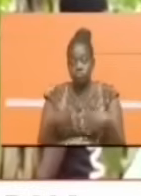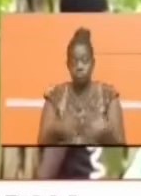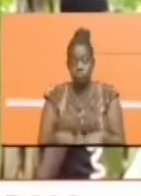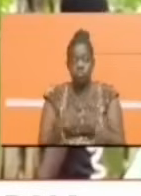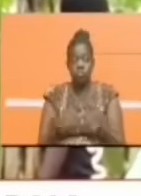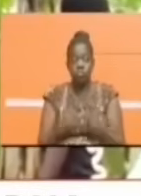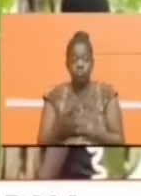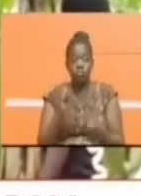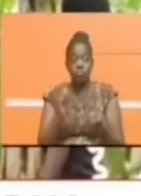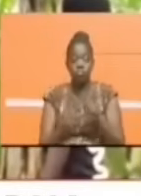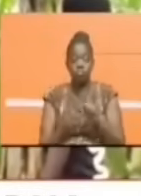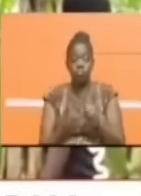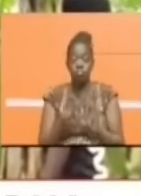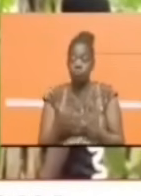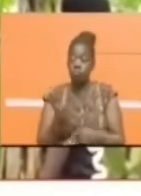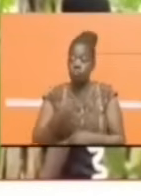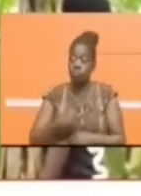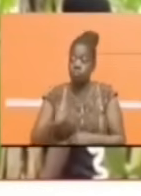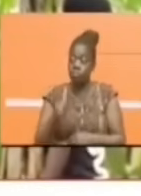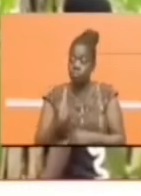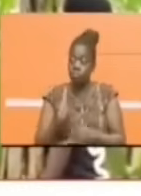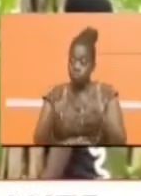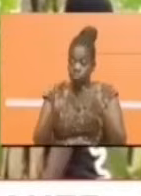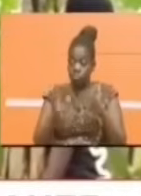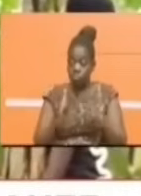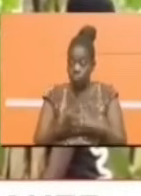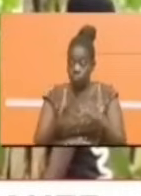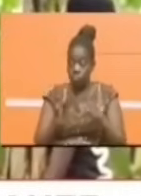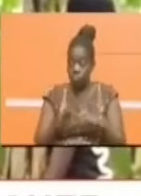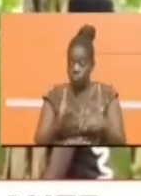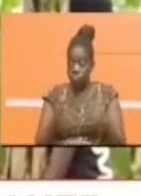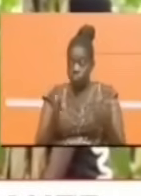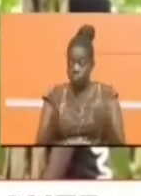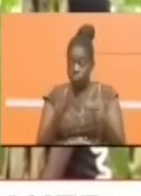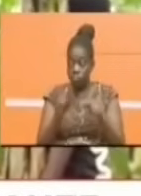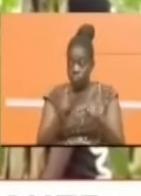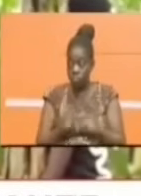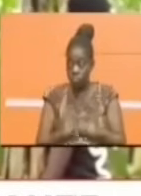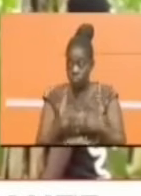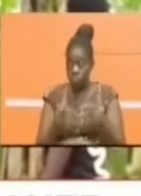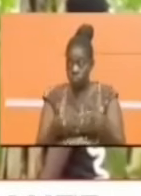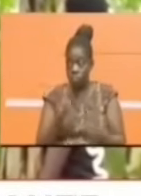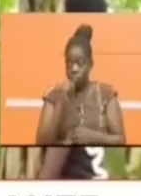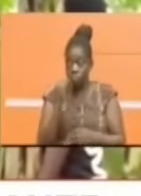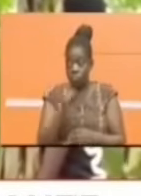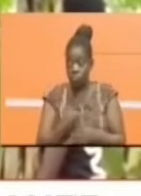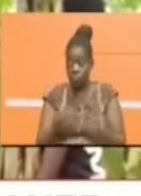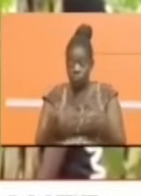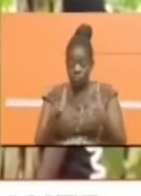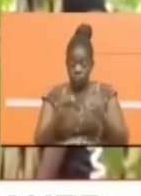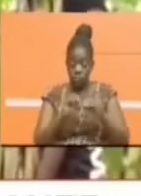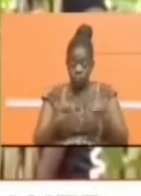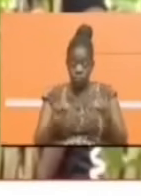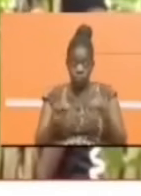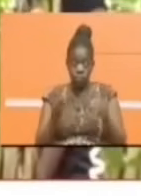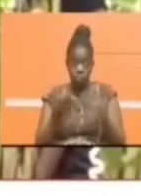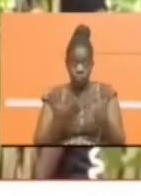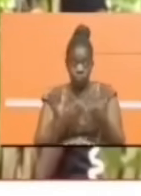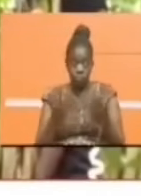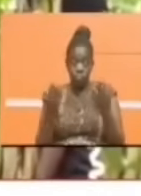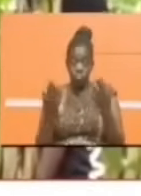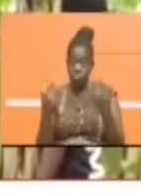kkubira engoma n'ozina mukkakkane mutuule wansi muzeeyi yabasomesa muyina